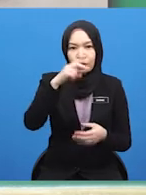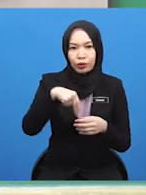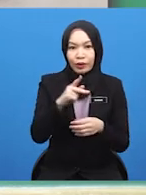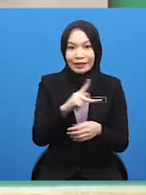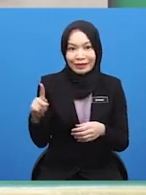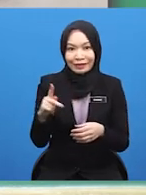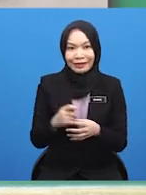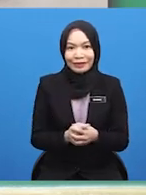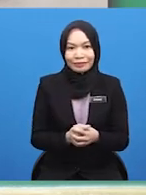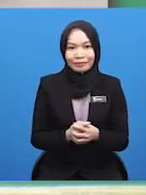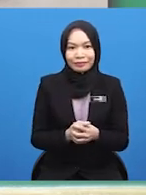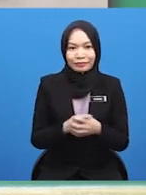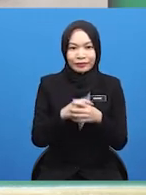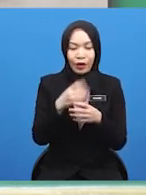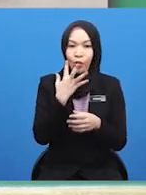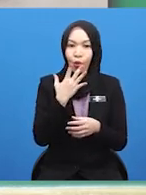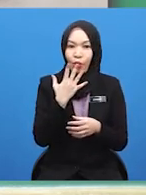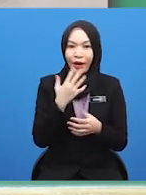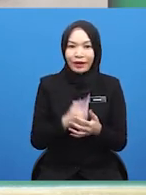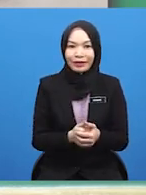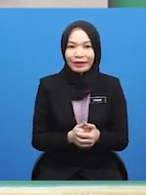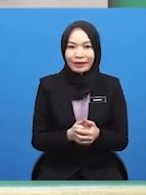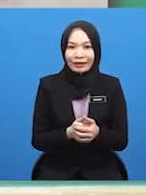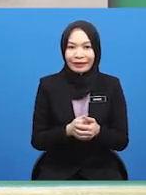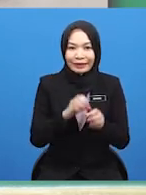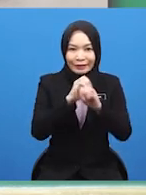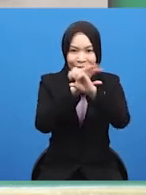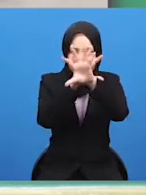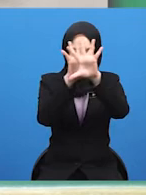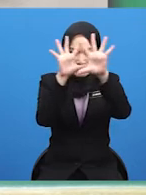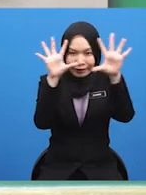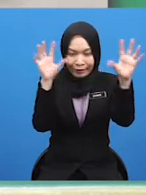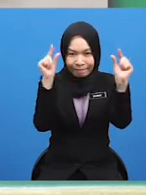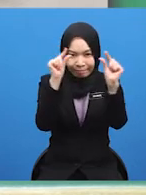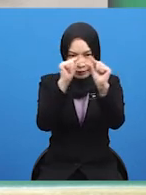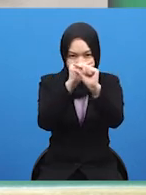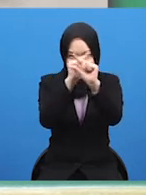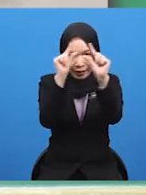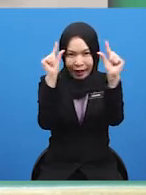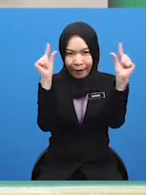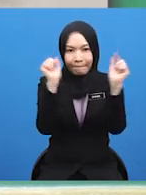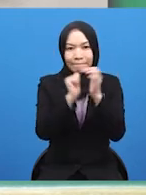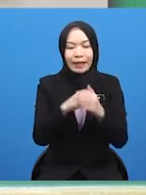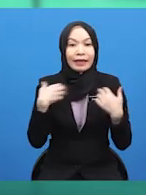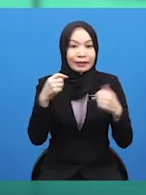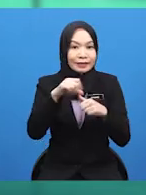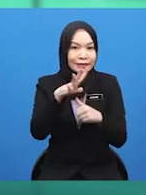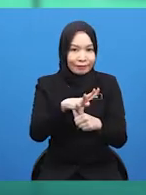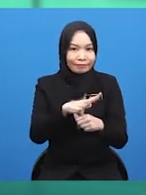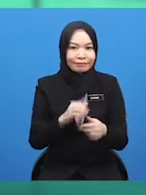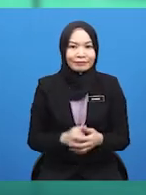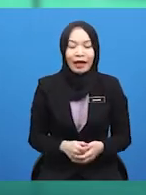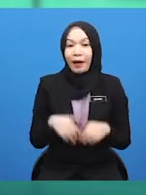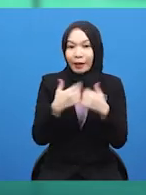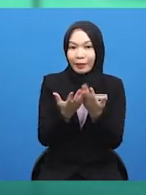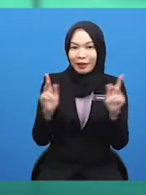tone warna yang cerah. Kesannya, kelihatan seakan licin dan lembut. Bagaimana